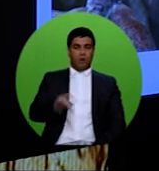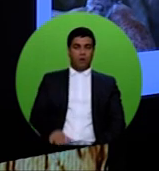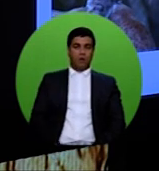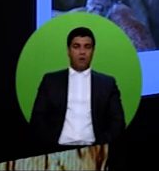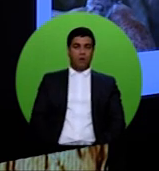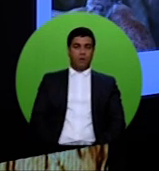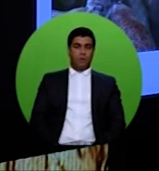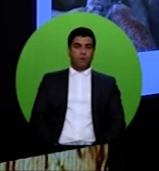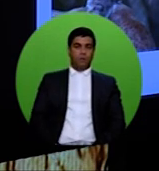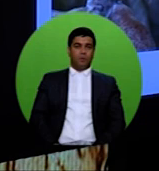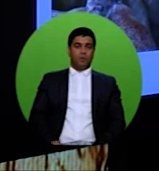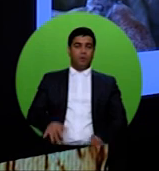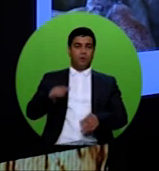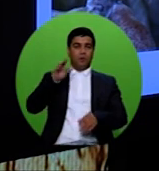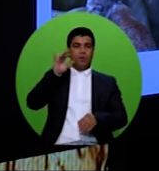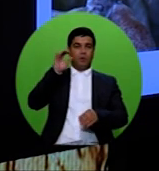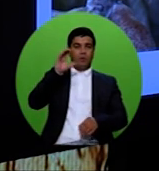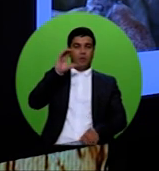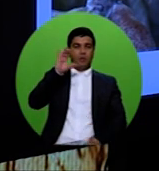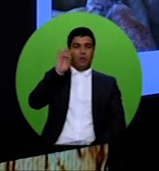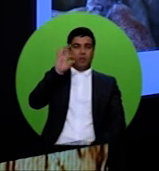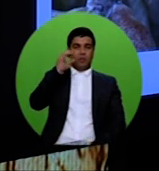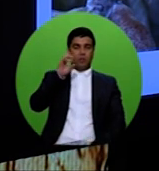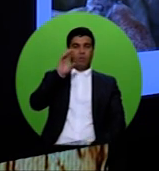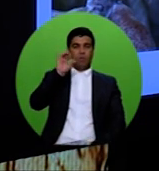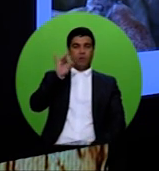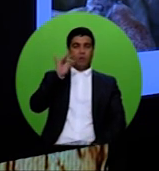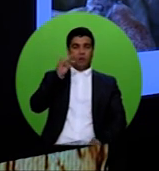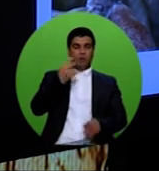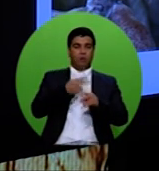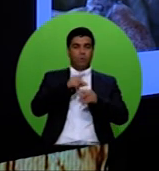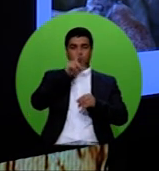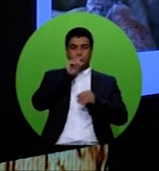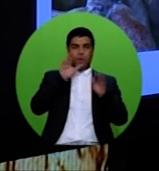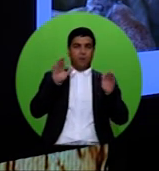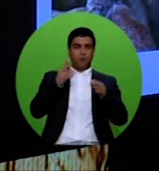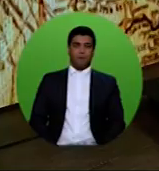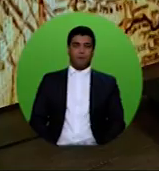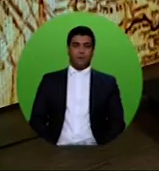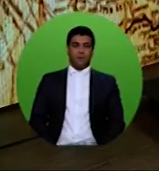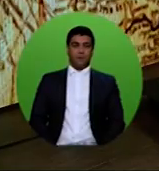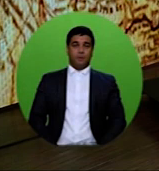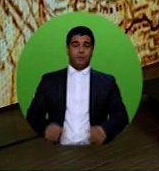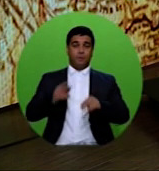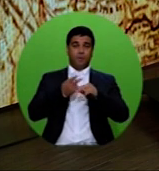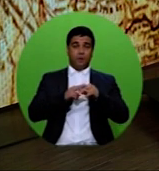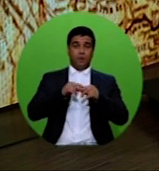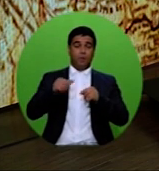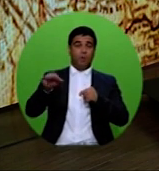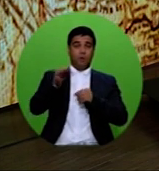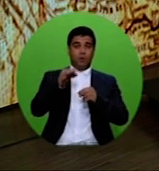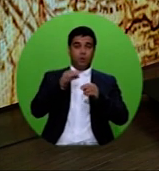это снежный барс и такая птичка, как кеклик. В этом районе,